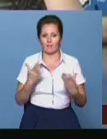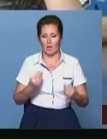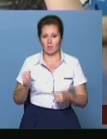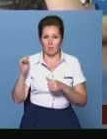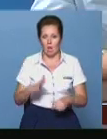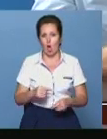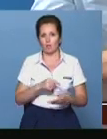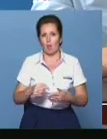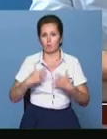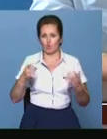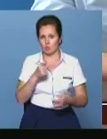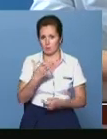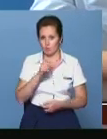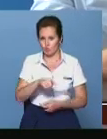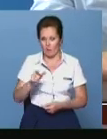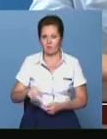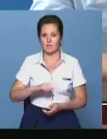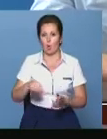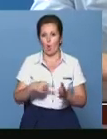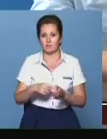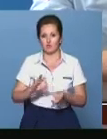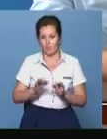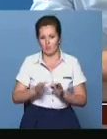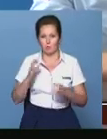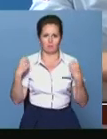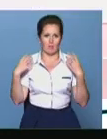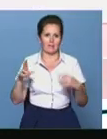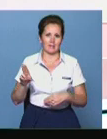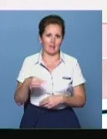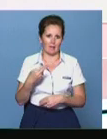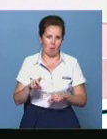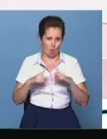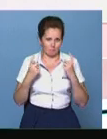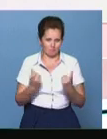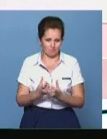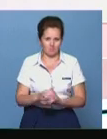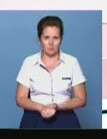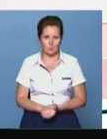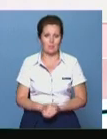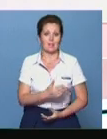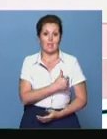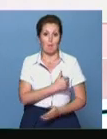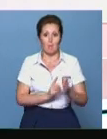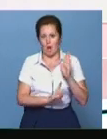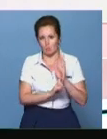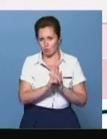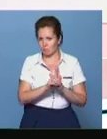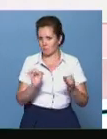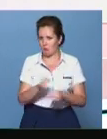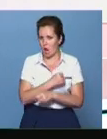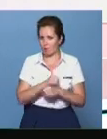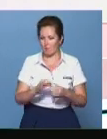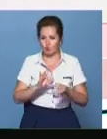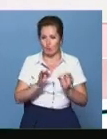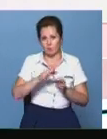человек. В столице республики праздник завершится концертом на стадионе «Динамо». Температура бьет все рекорды. В Ижевске сегодня